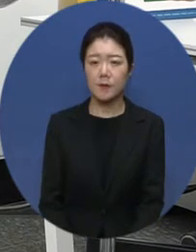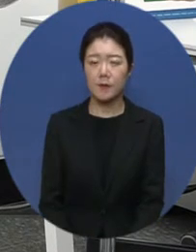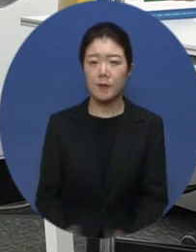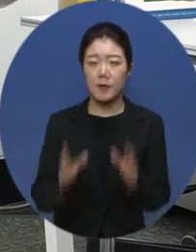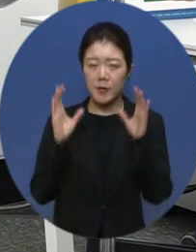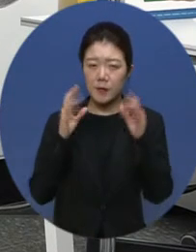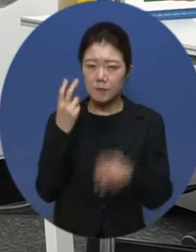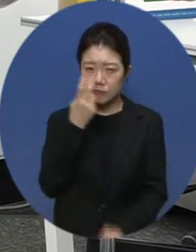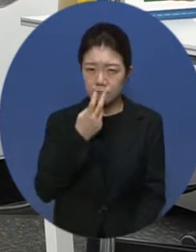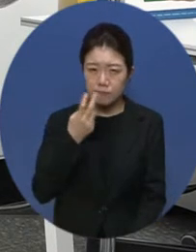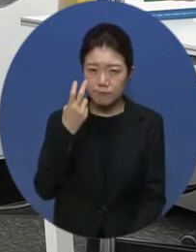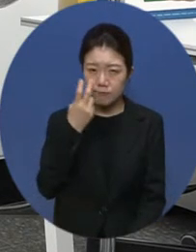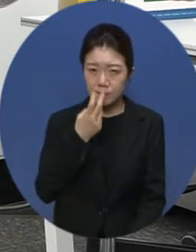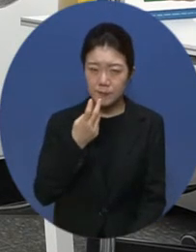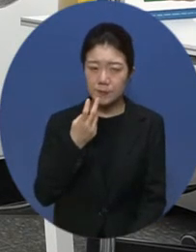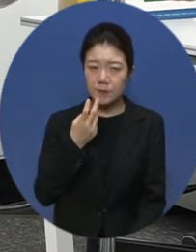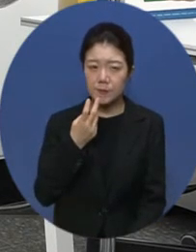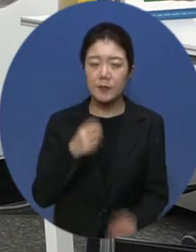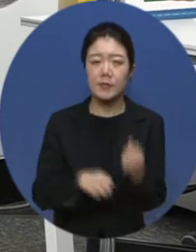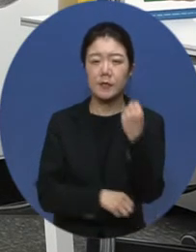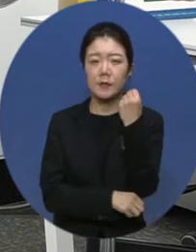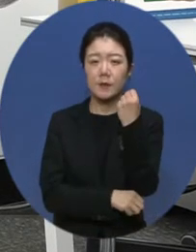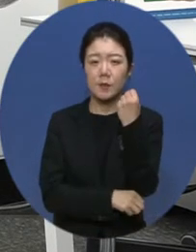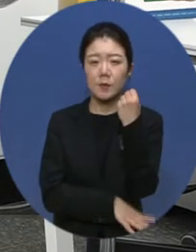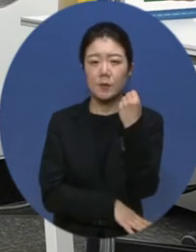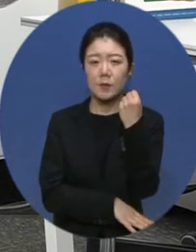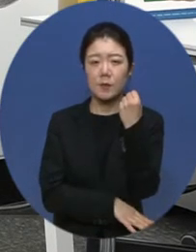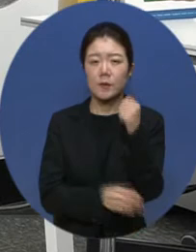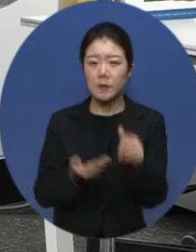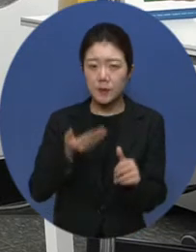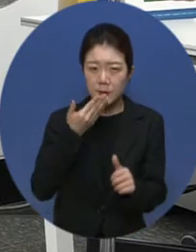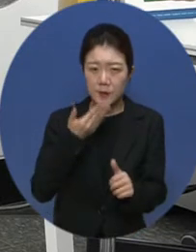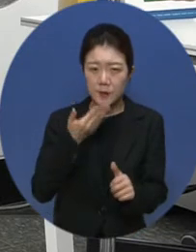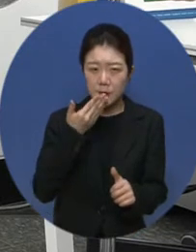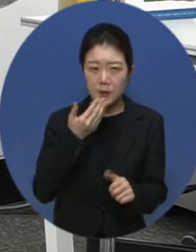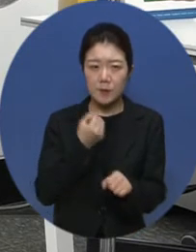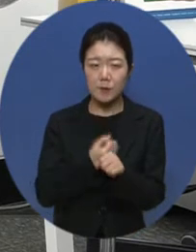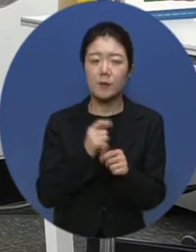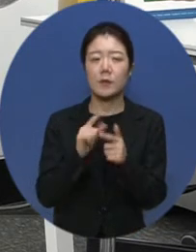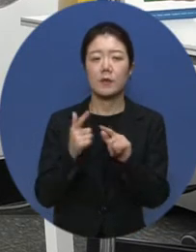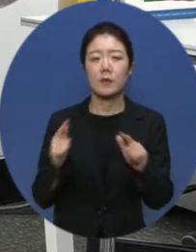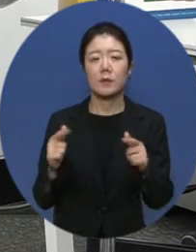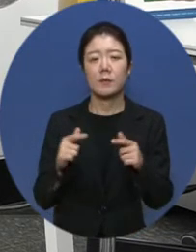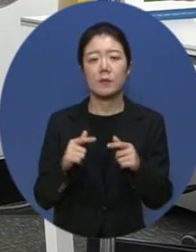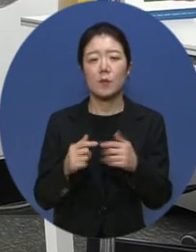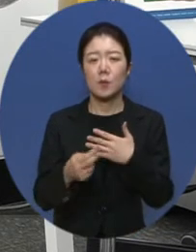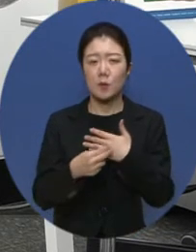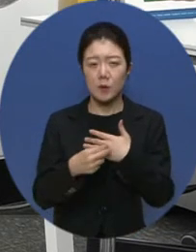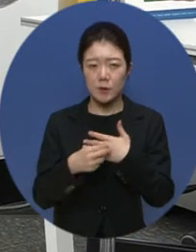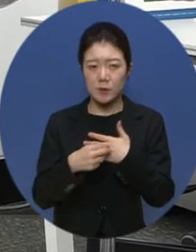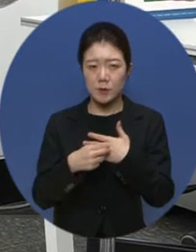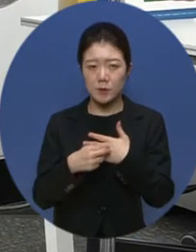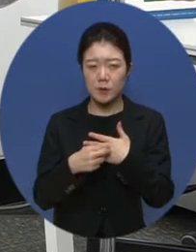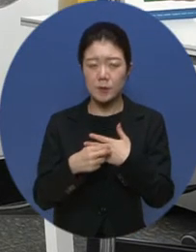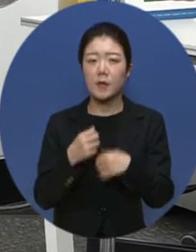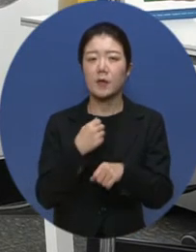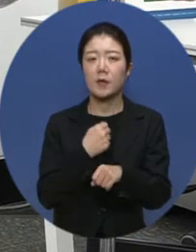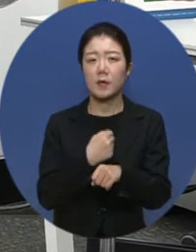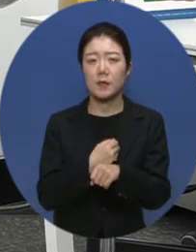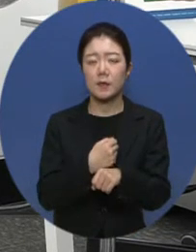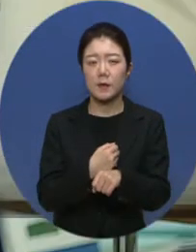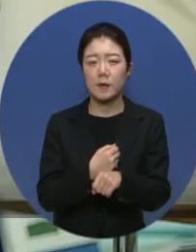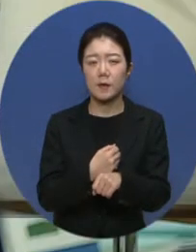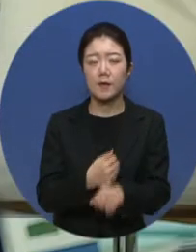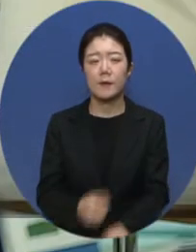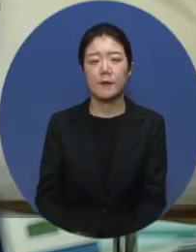아이 케어하고 그러느라고 그냥 기본적인 뭐 식사하고 여러 가지 의료적인 부분들 하다 보면